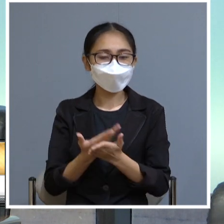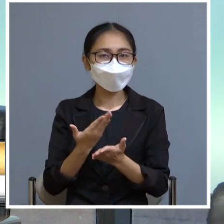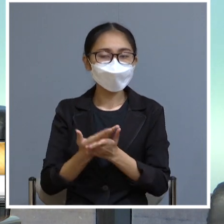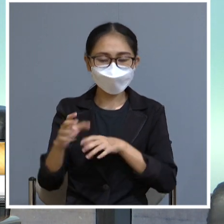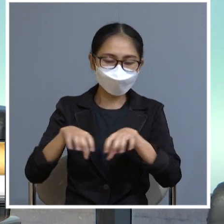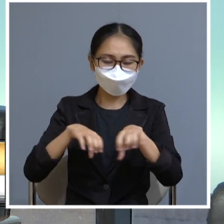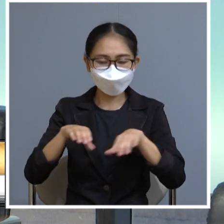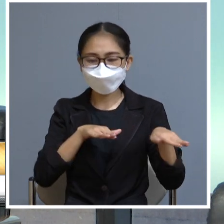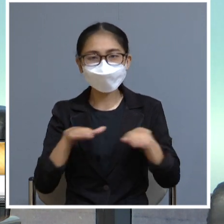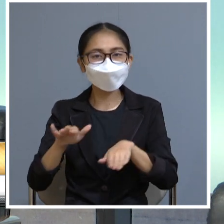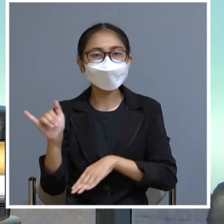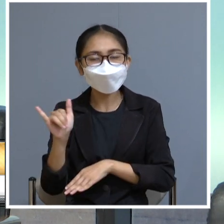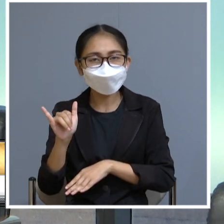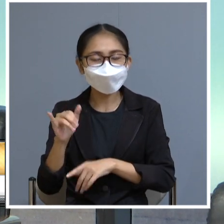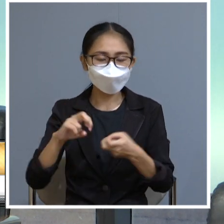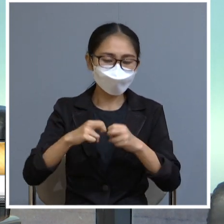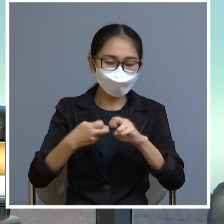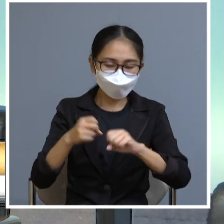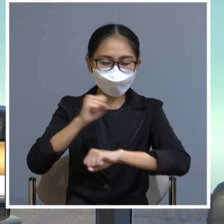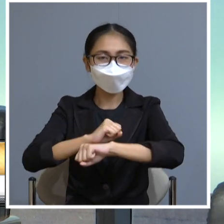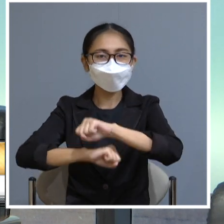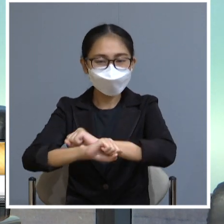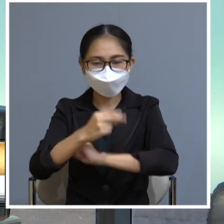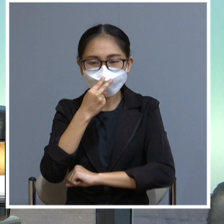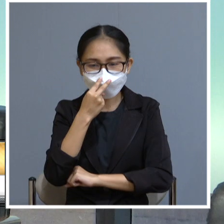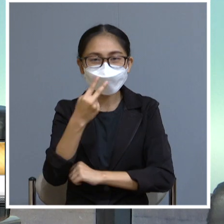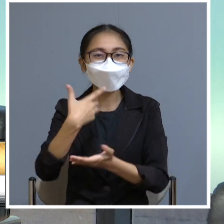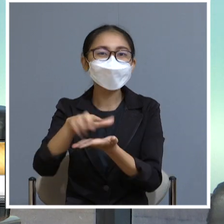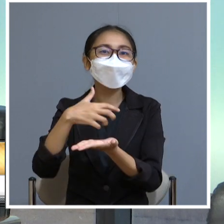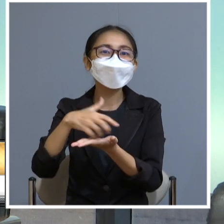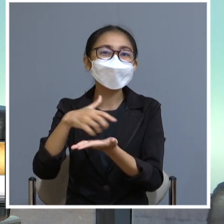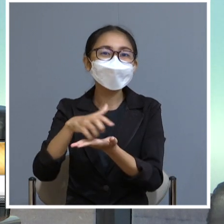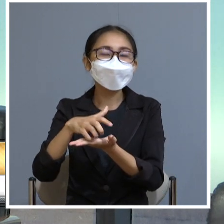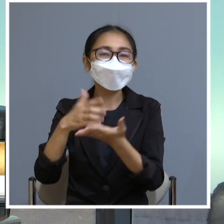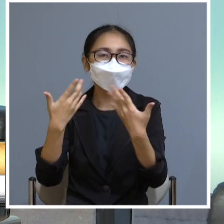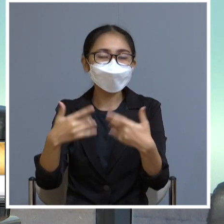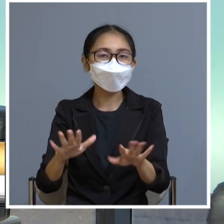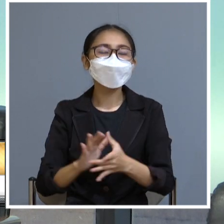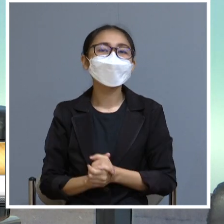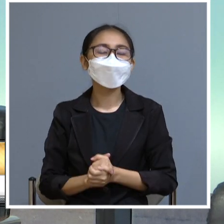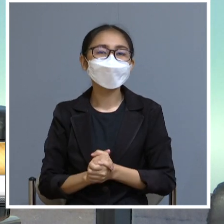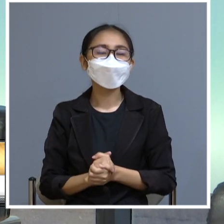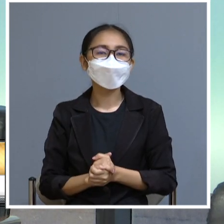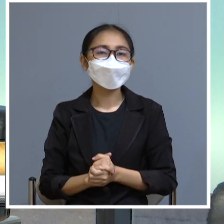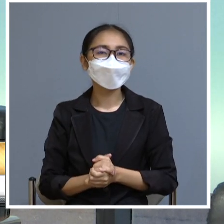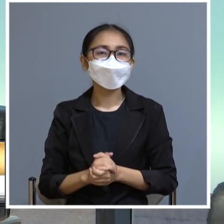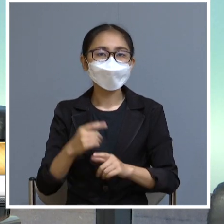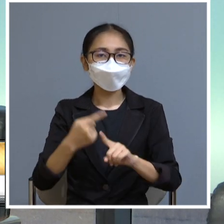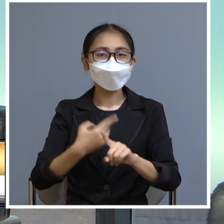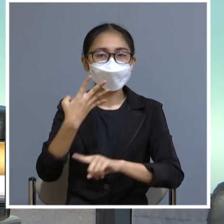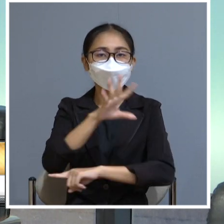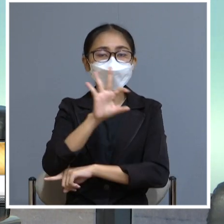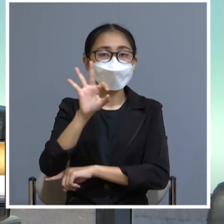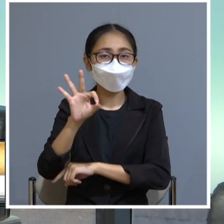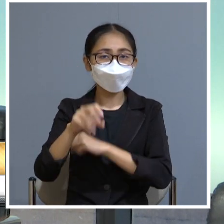เงินไม่พร้อมแล้วกมปัญหาในการกอสร้าง ตามทท่านสมาชิ์ได้กลาวข้นมาทำให้เมอวันที่ 9 เมษาย